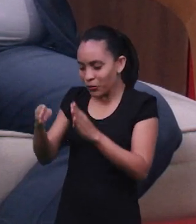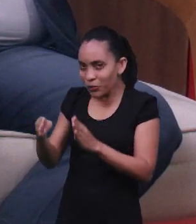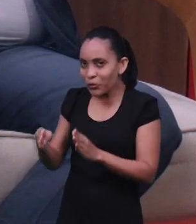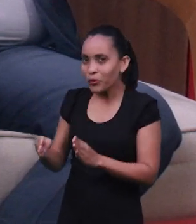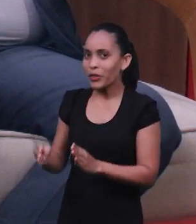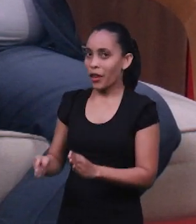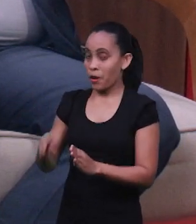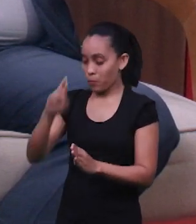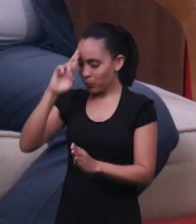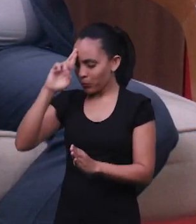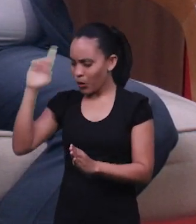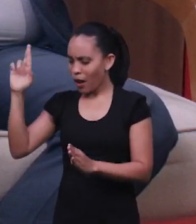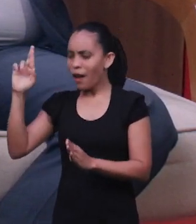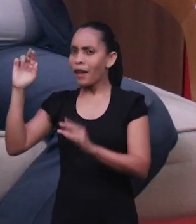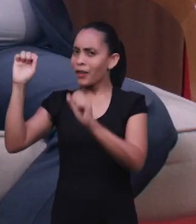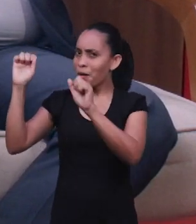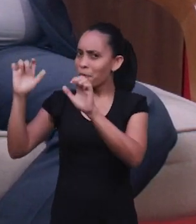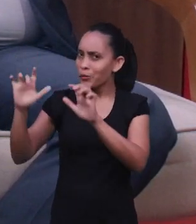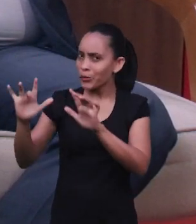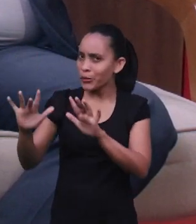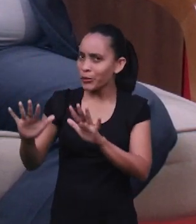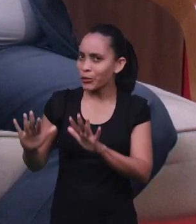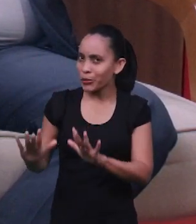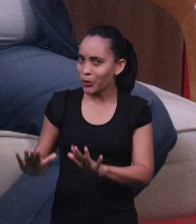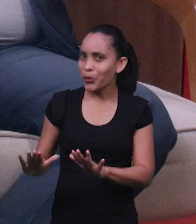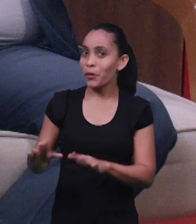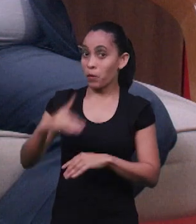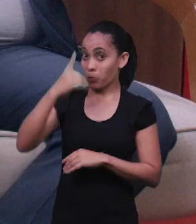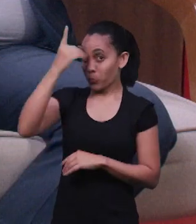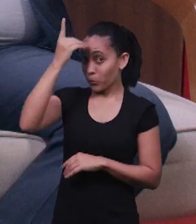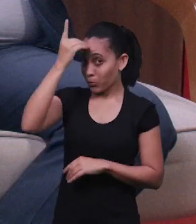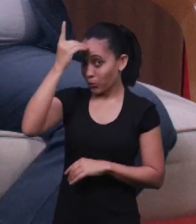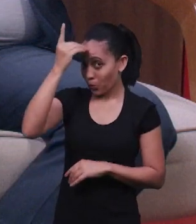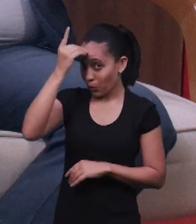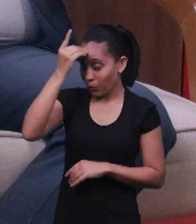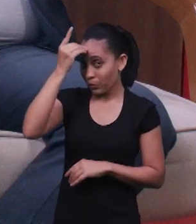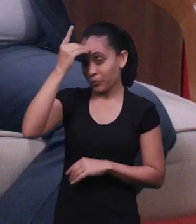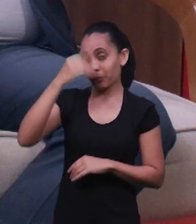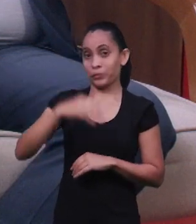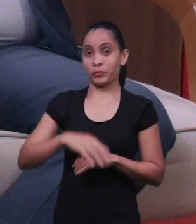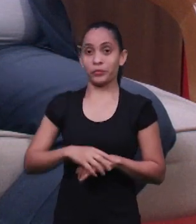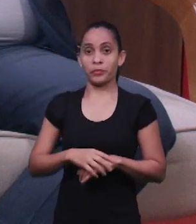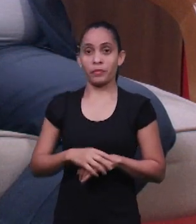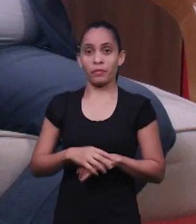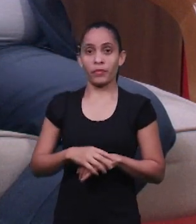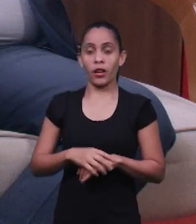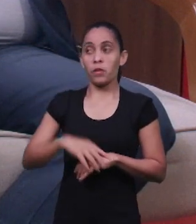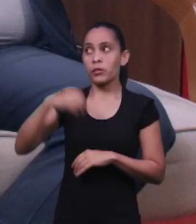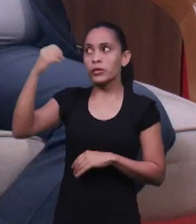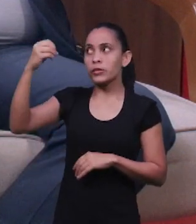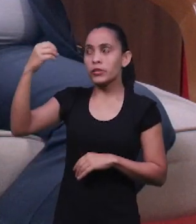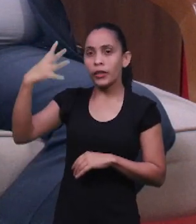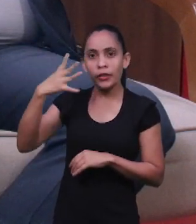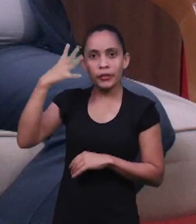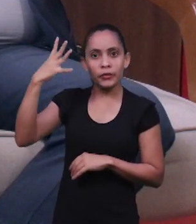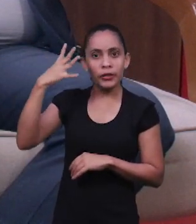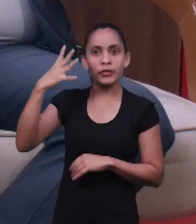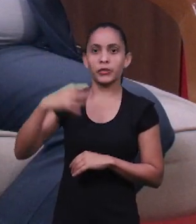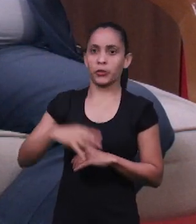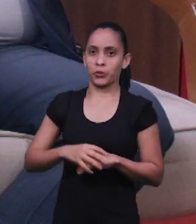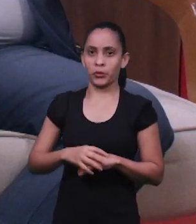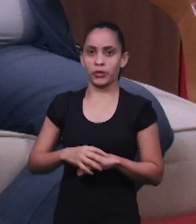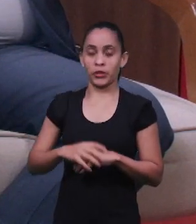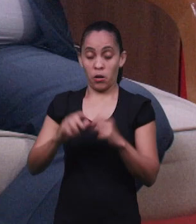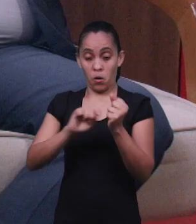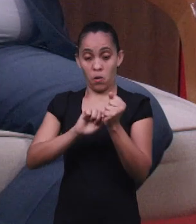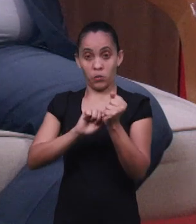ses colliers, avec les dons spirituels, avec les révélations, avec les